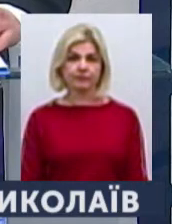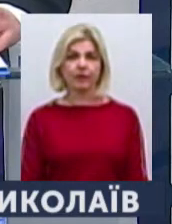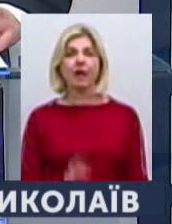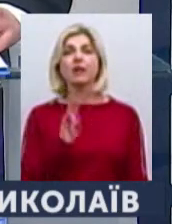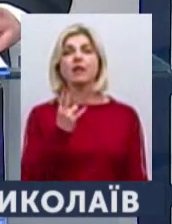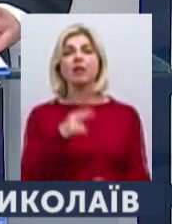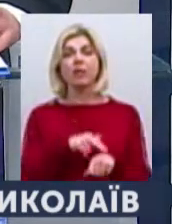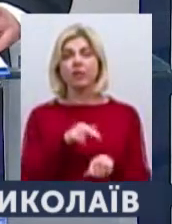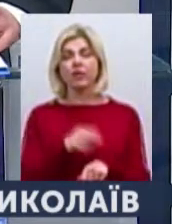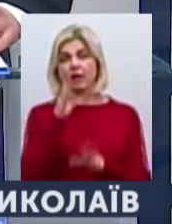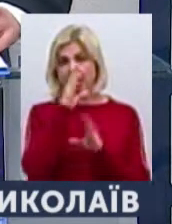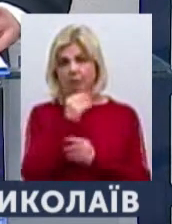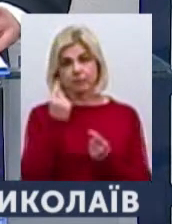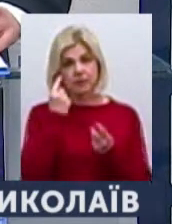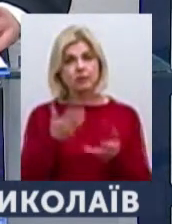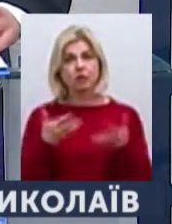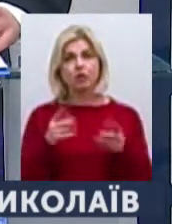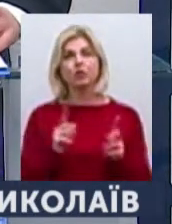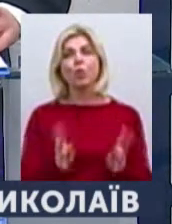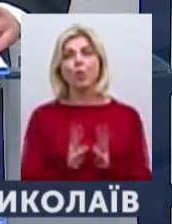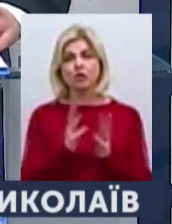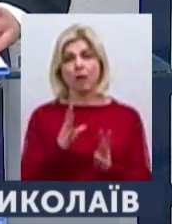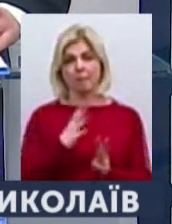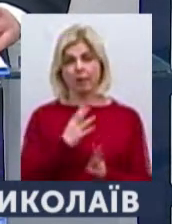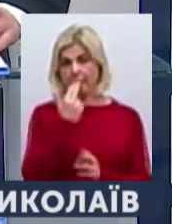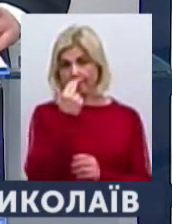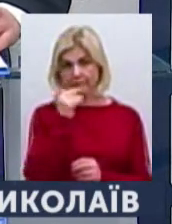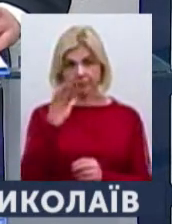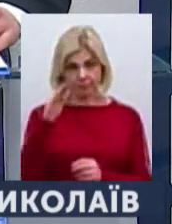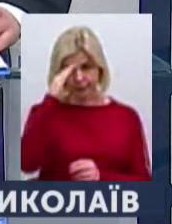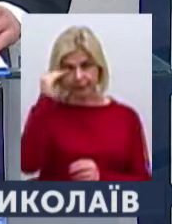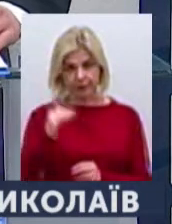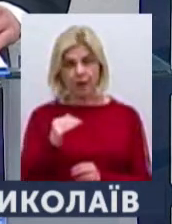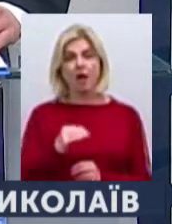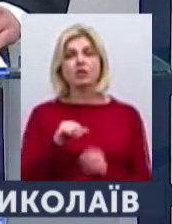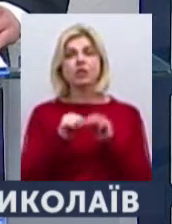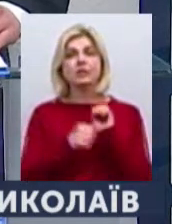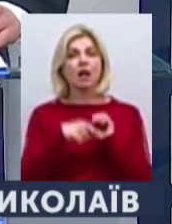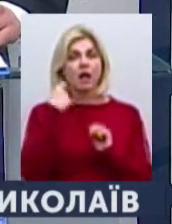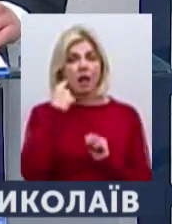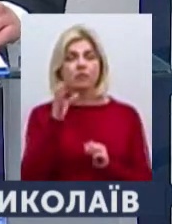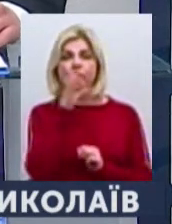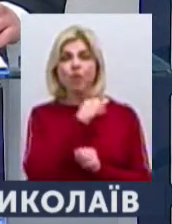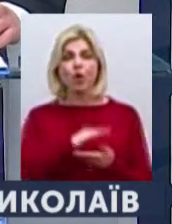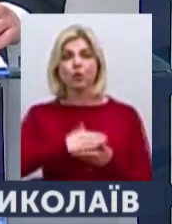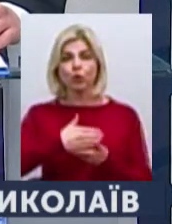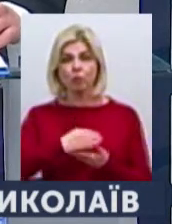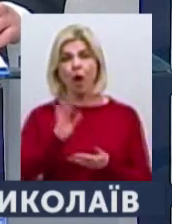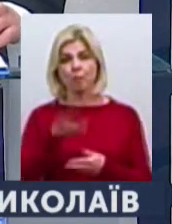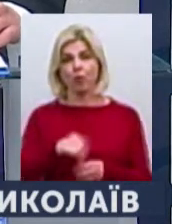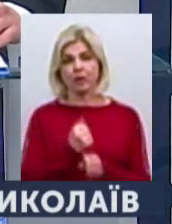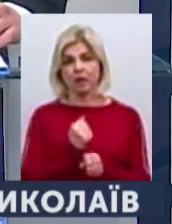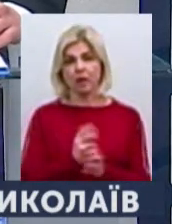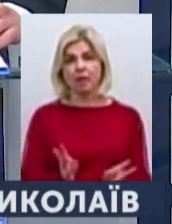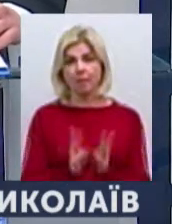Миколаївським правоохоронцям вдалося з'ясувати, що пожежу влаштував місцевий підліток. 16-річний хлопець вкрав з кабінету ноутбук, а потім влаштував підпал, аби